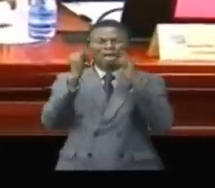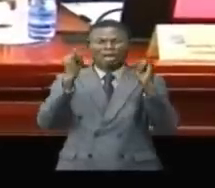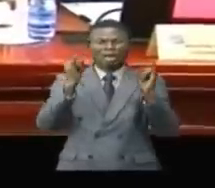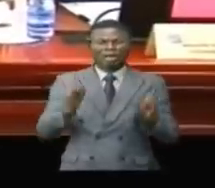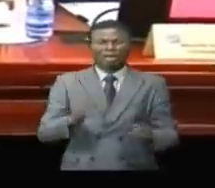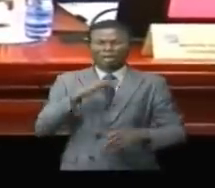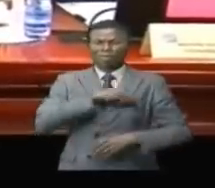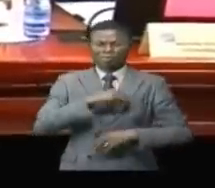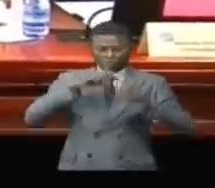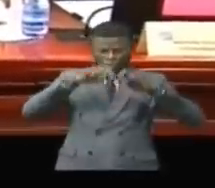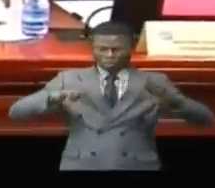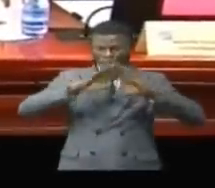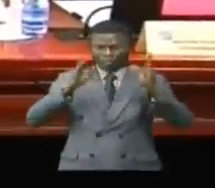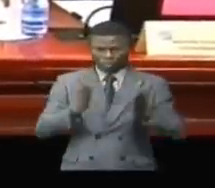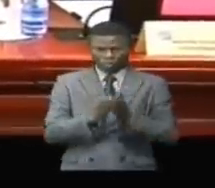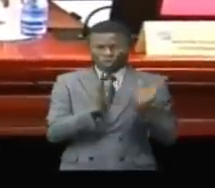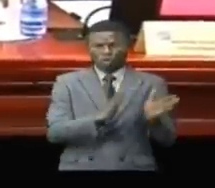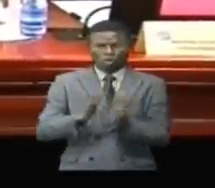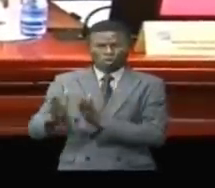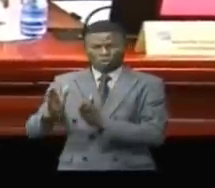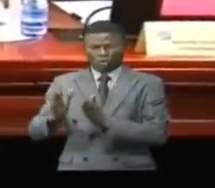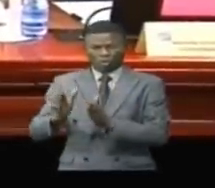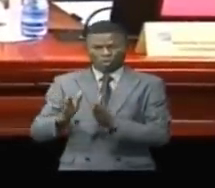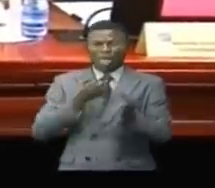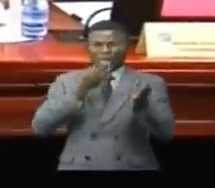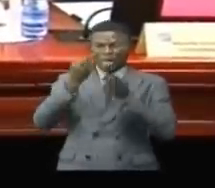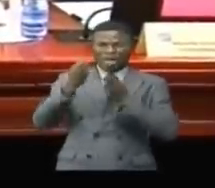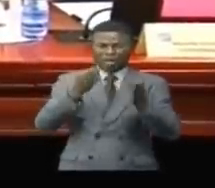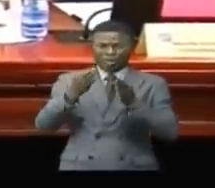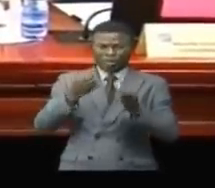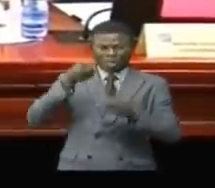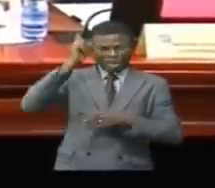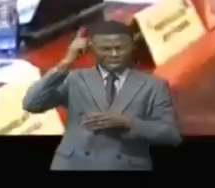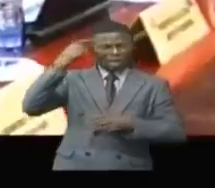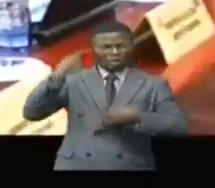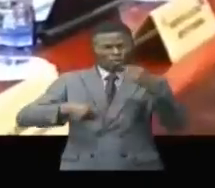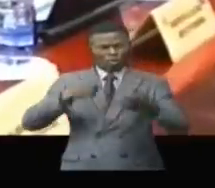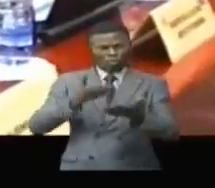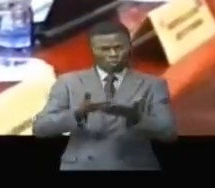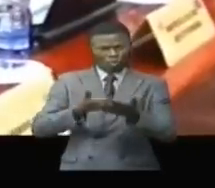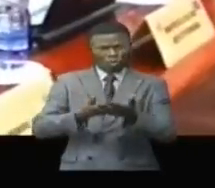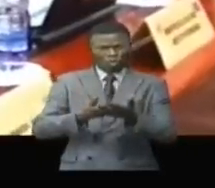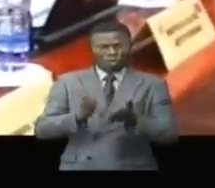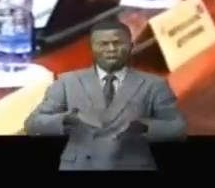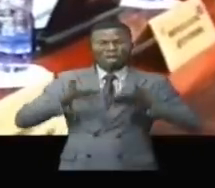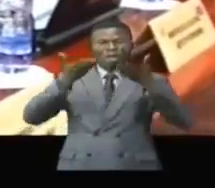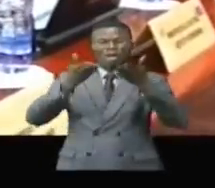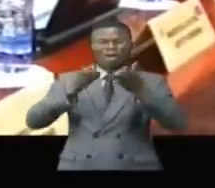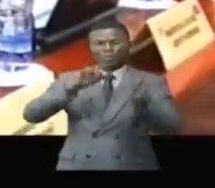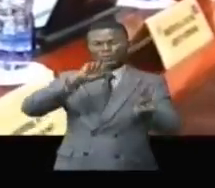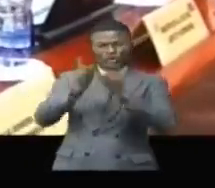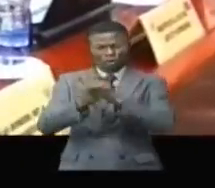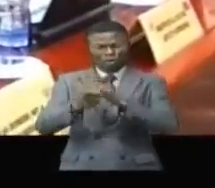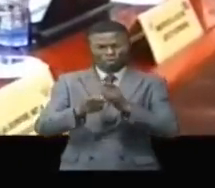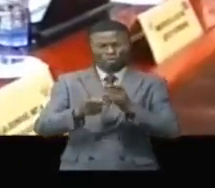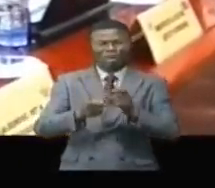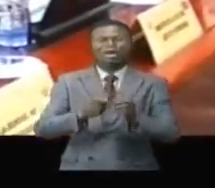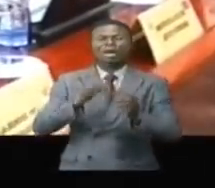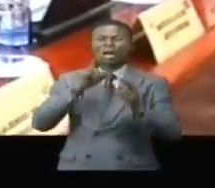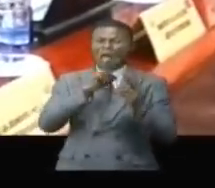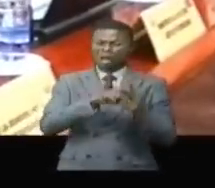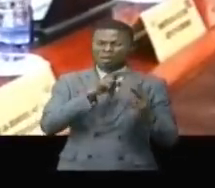mission d'analyser toutes les dispositions dont l'interprétation était sujette à caution et d'en proposer la réformulation tout en